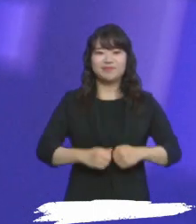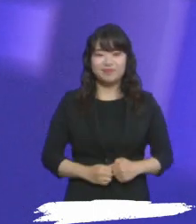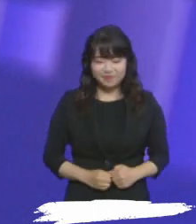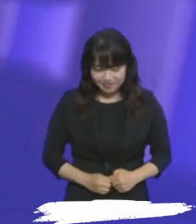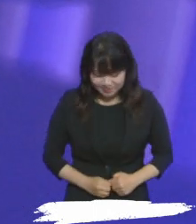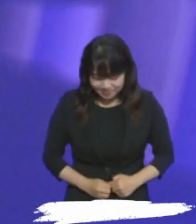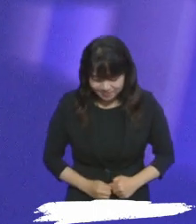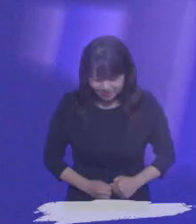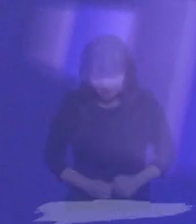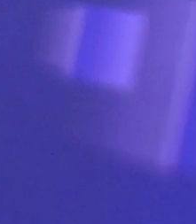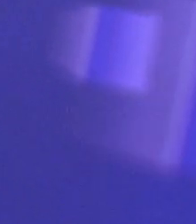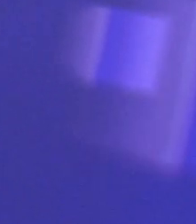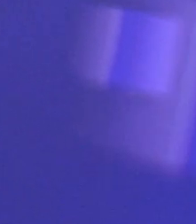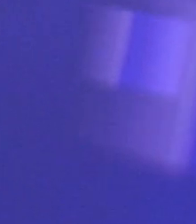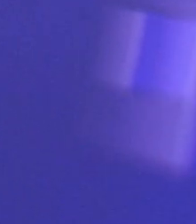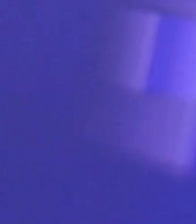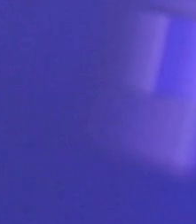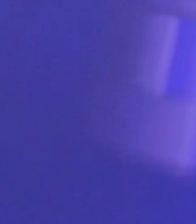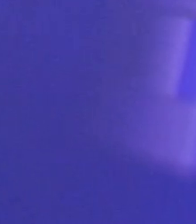고맙습니다.